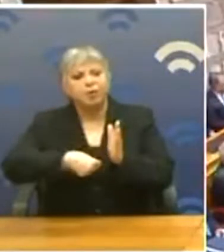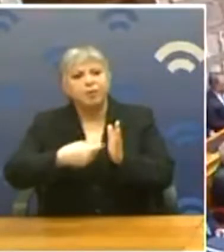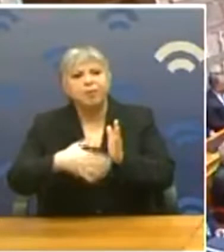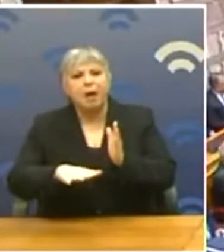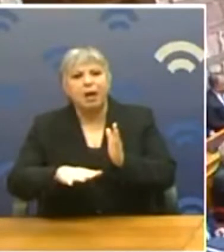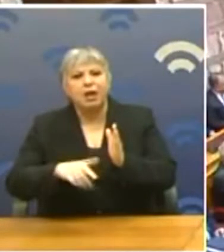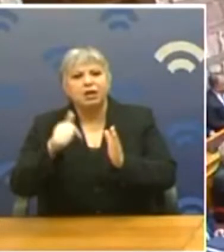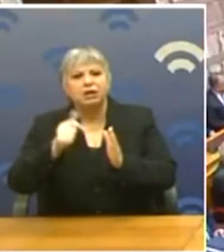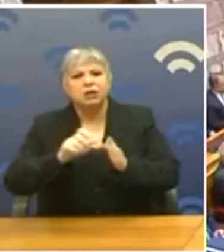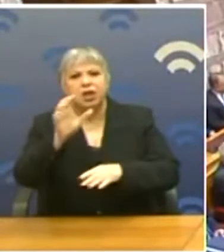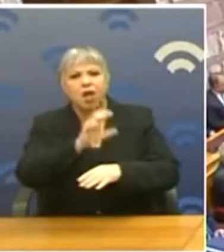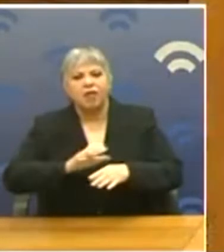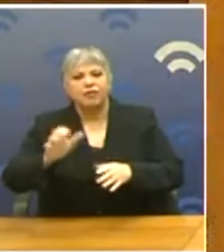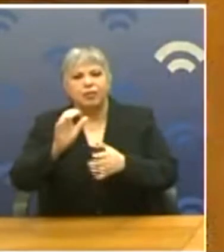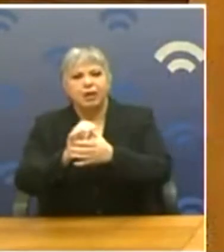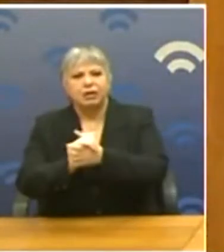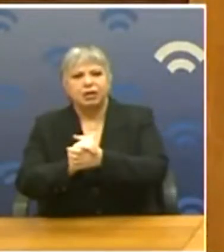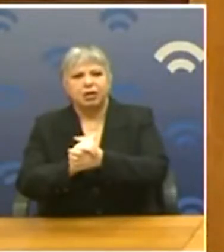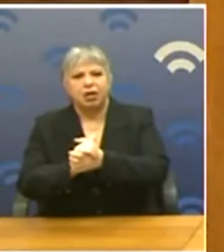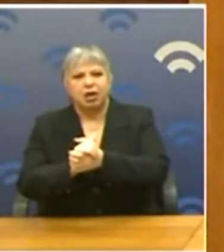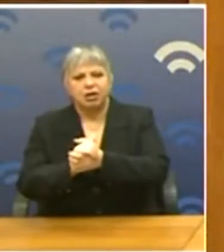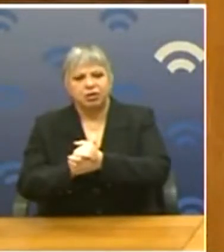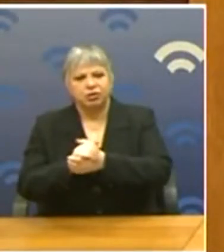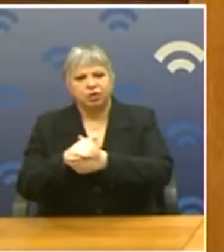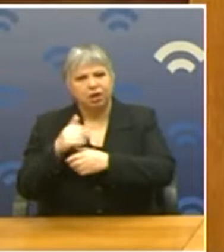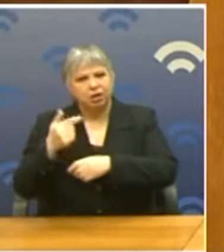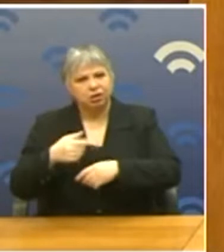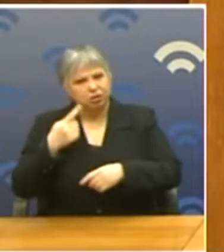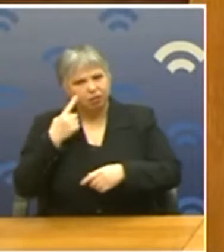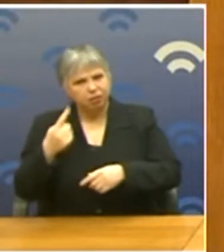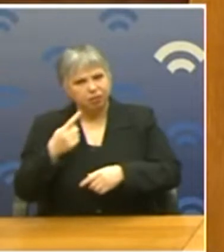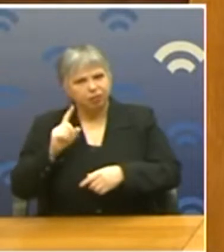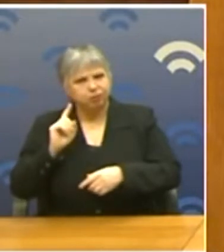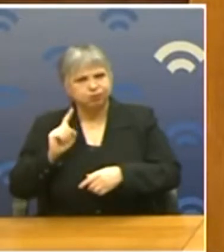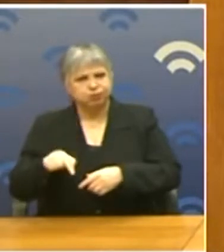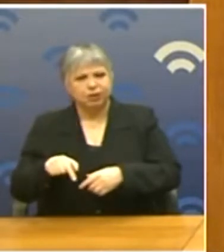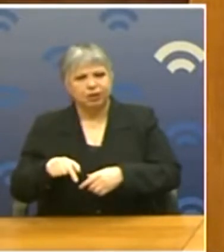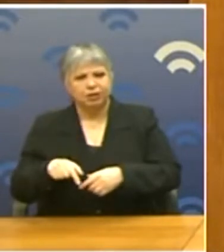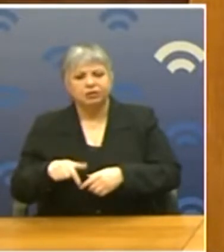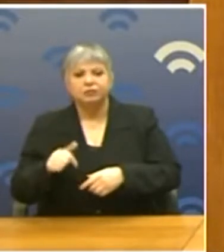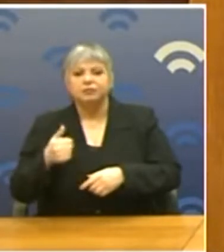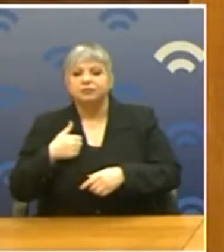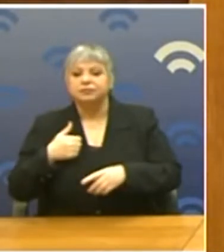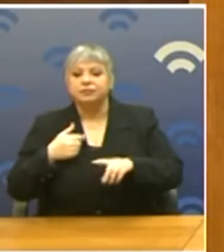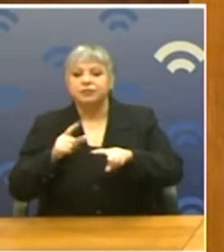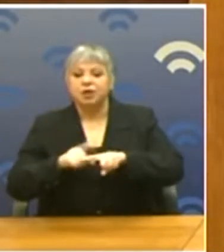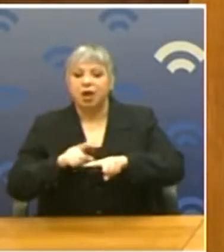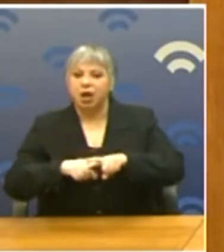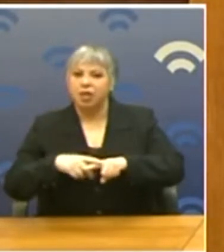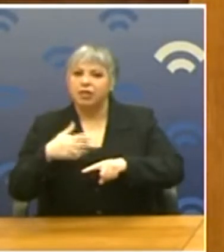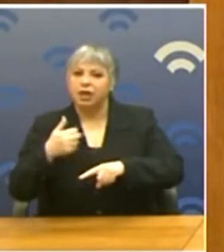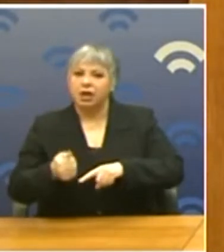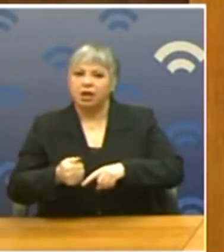κάνει ό,τι περνάει από το χέρι της ώστε η συμφωνία αυτή να μην ισχύσει. Η Ελλάδα έχει και πολιτική, έχει και